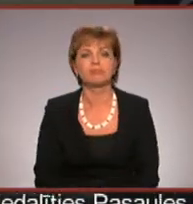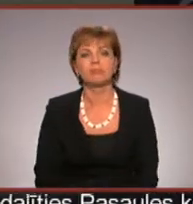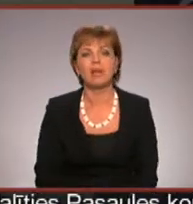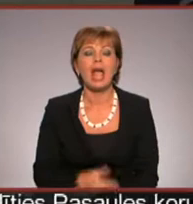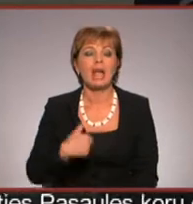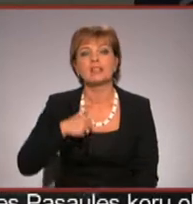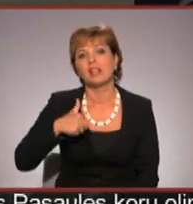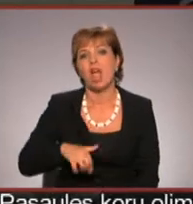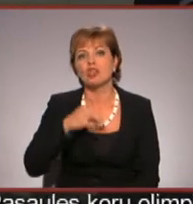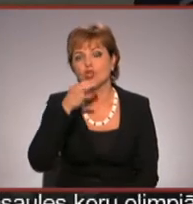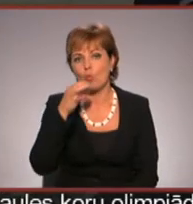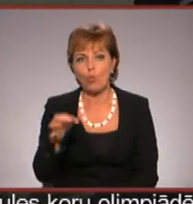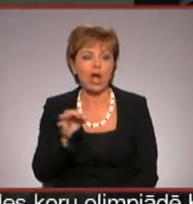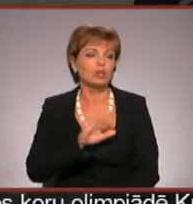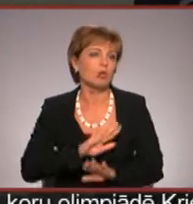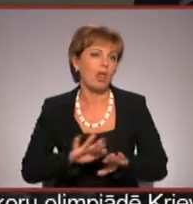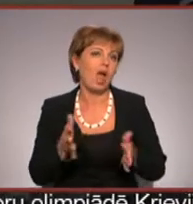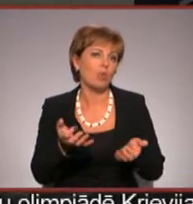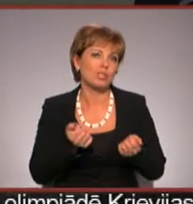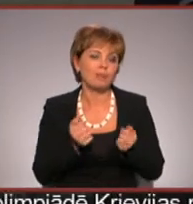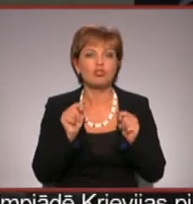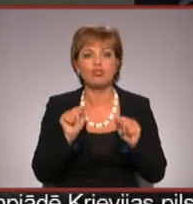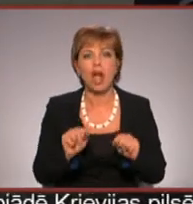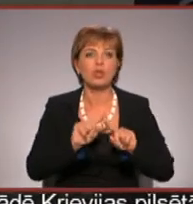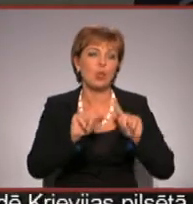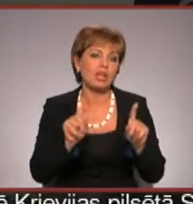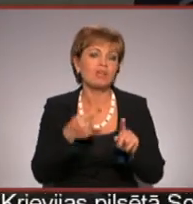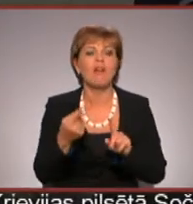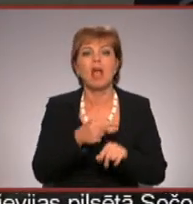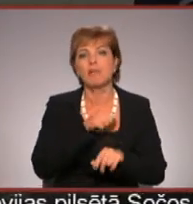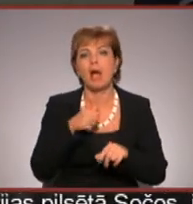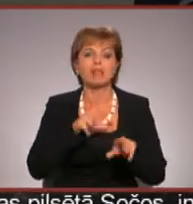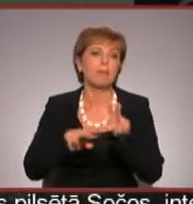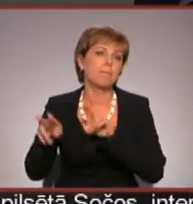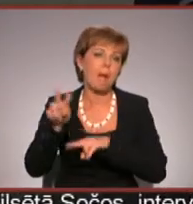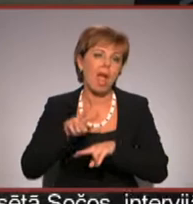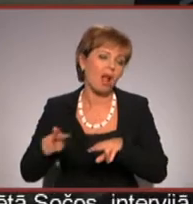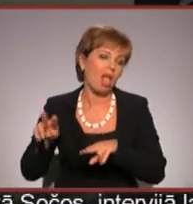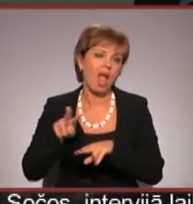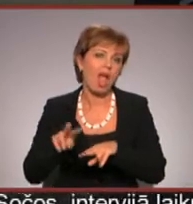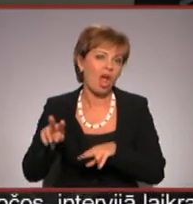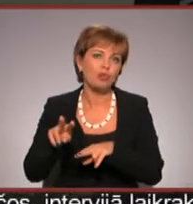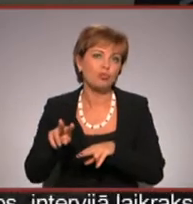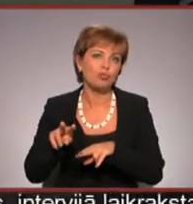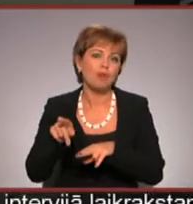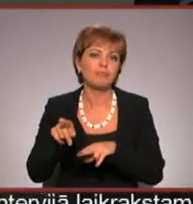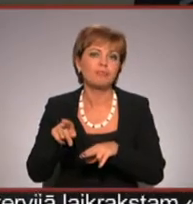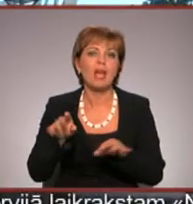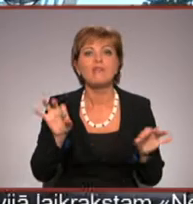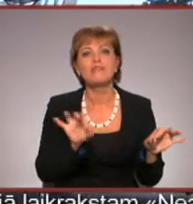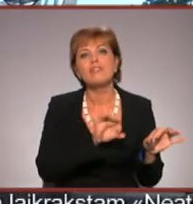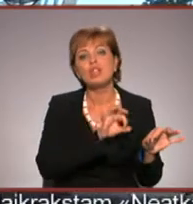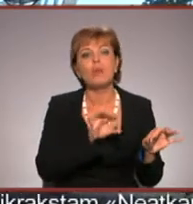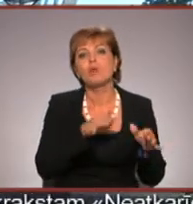Teikšu godīgi, es droši vien neuzņemšos šādu lietu. Es vēl meklēju ar savu parasto violi daudz